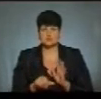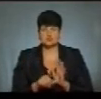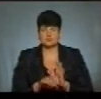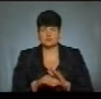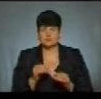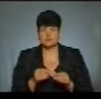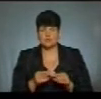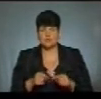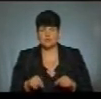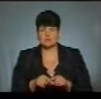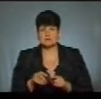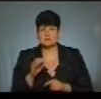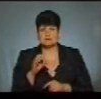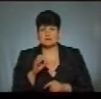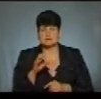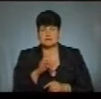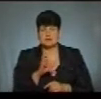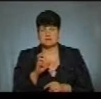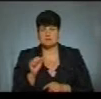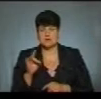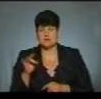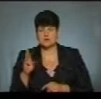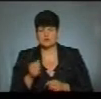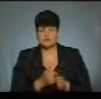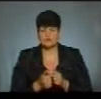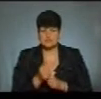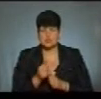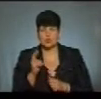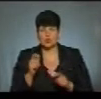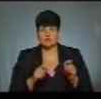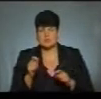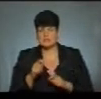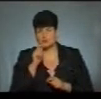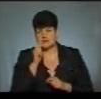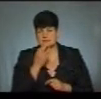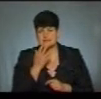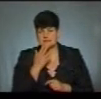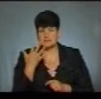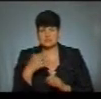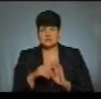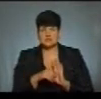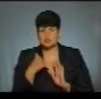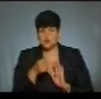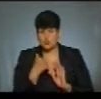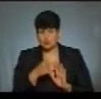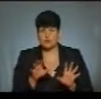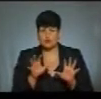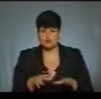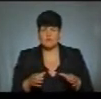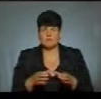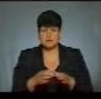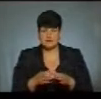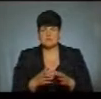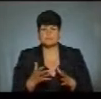окрузі балотується Степан Брацюнь, висунутий політичною партією «Конгрес українських націоналістів», 56 років, голова партії